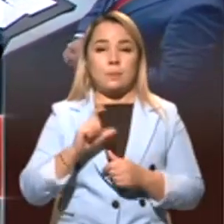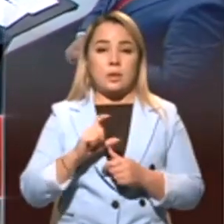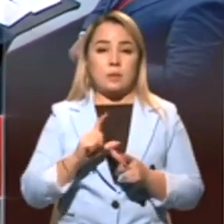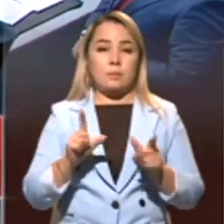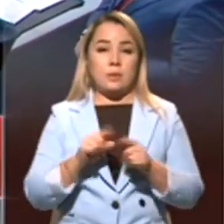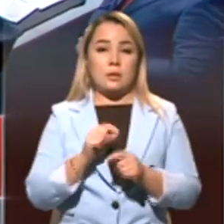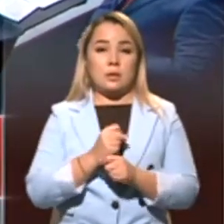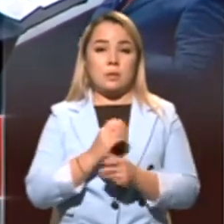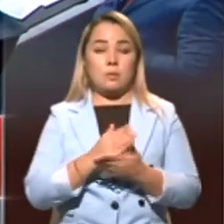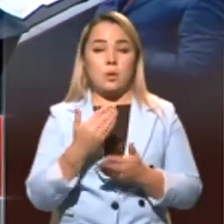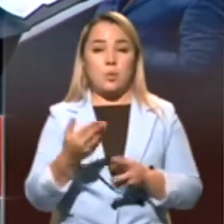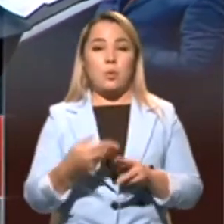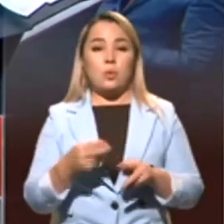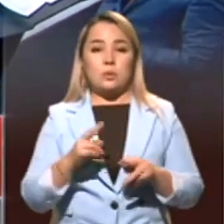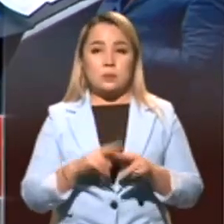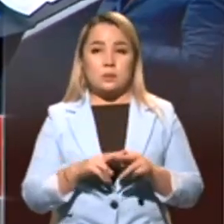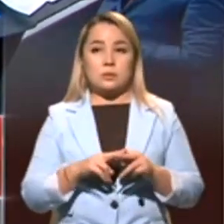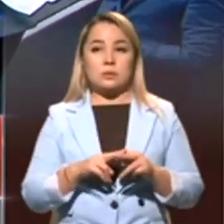істейді.